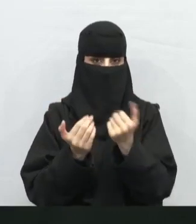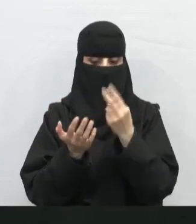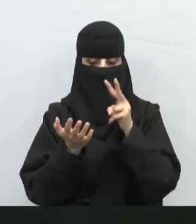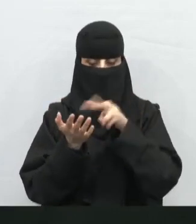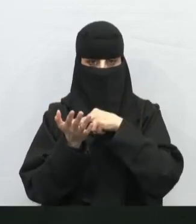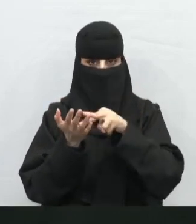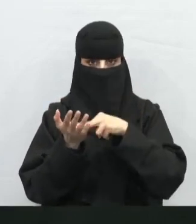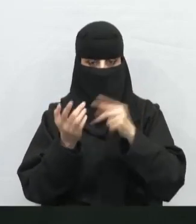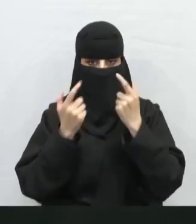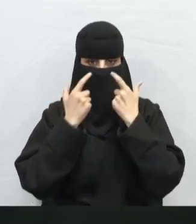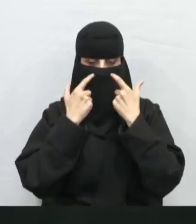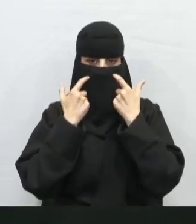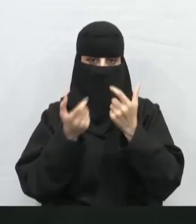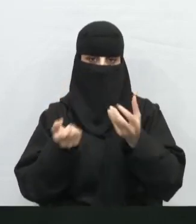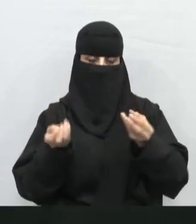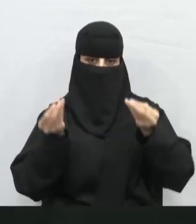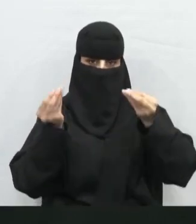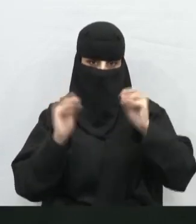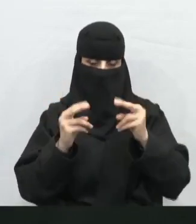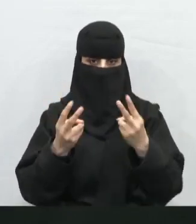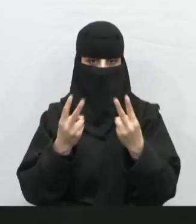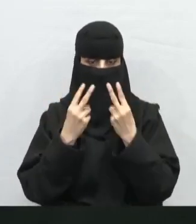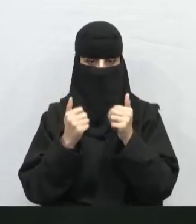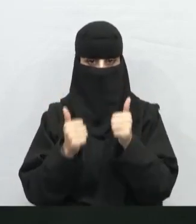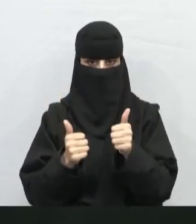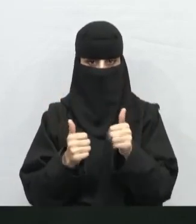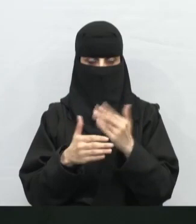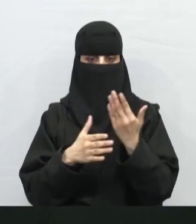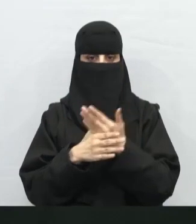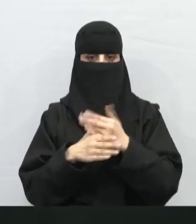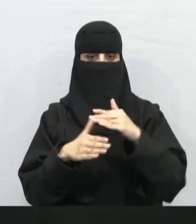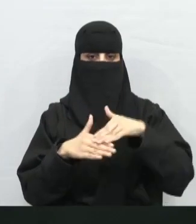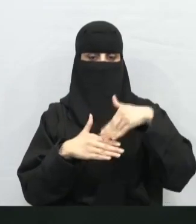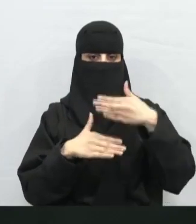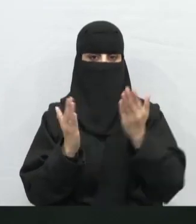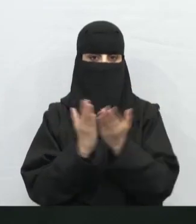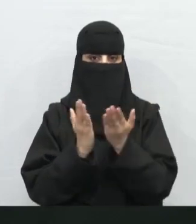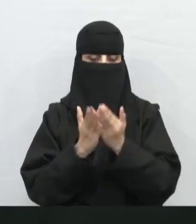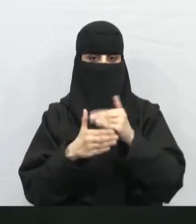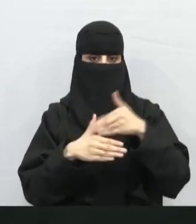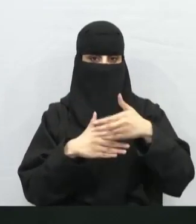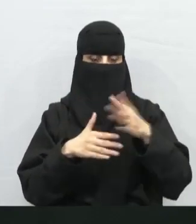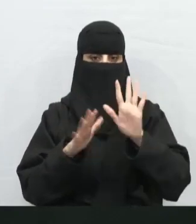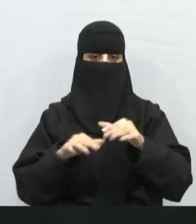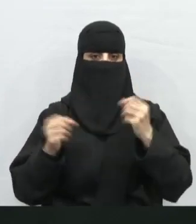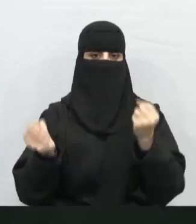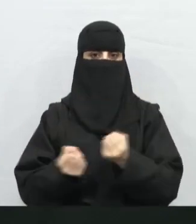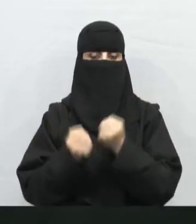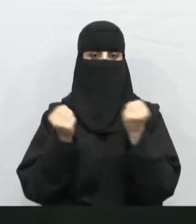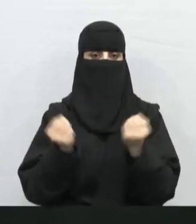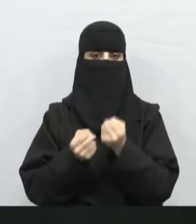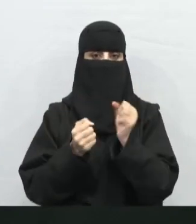جيدا لاننا في الحصص القادمه باذن الله سبحانه وتعالى سناخذ التدريبات الخاصه